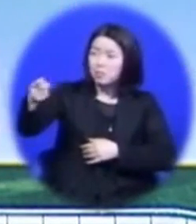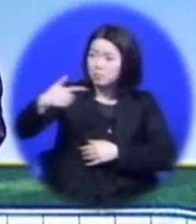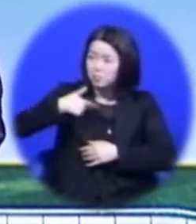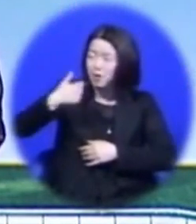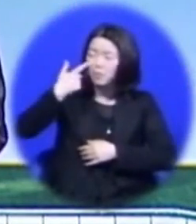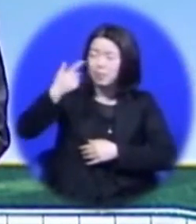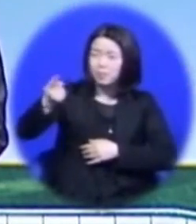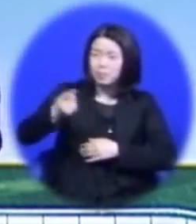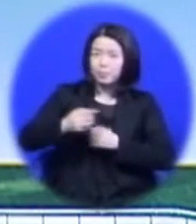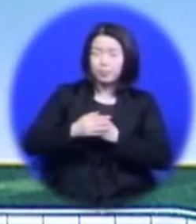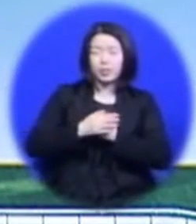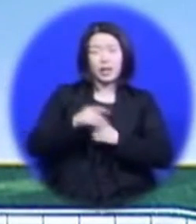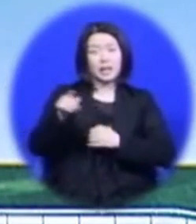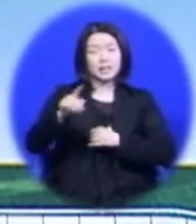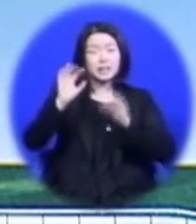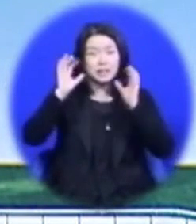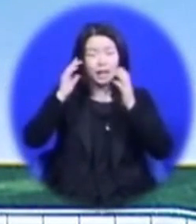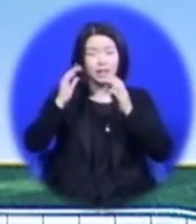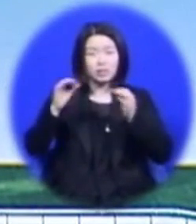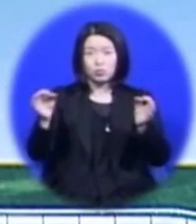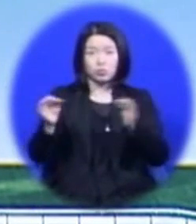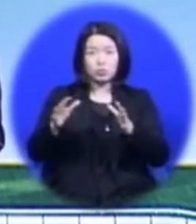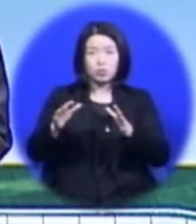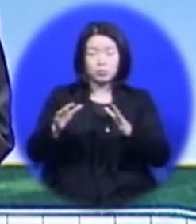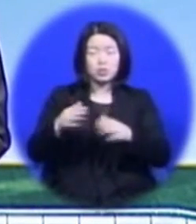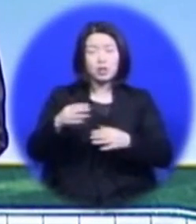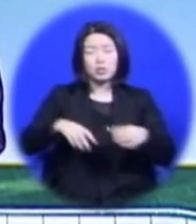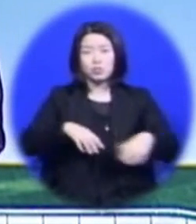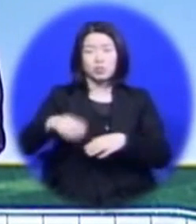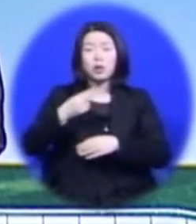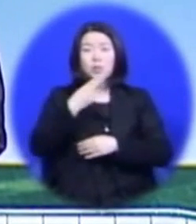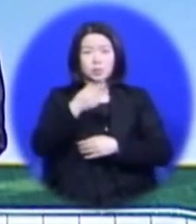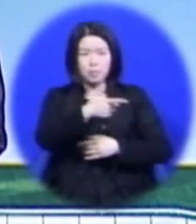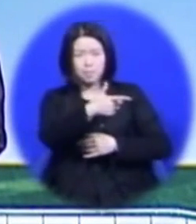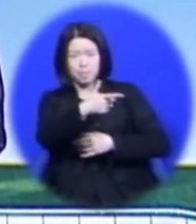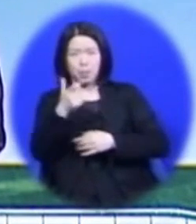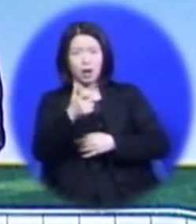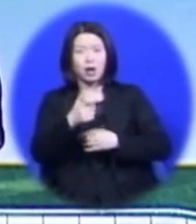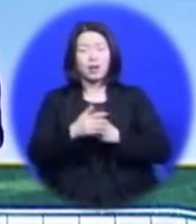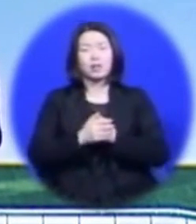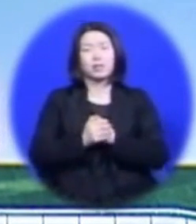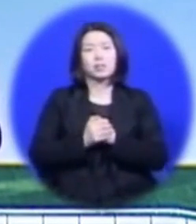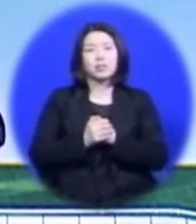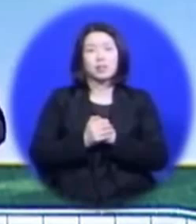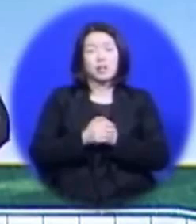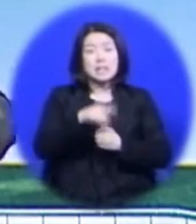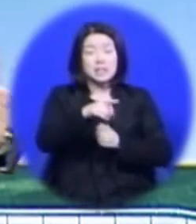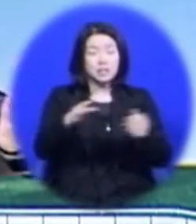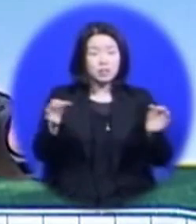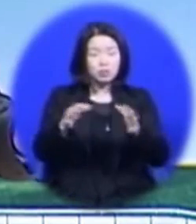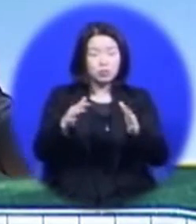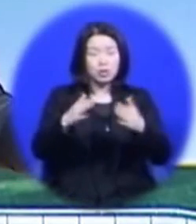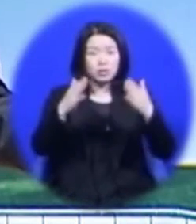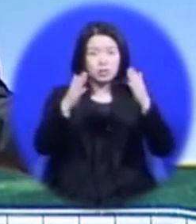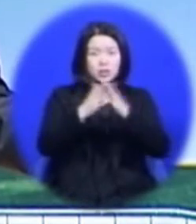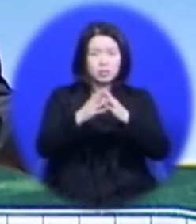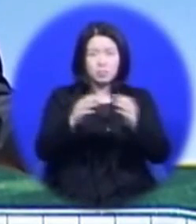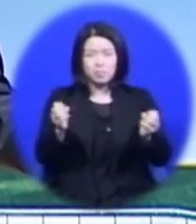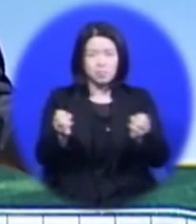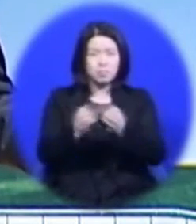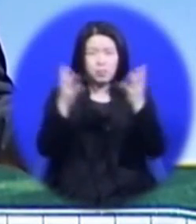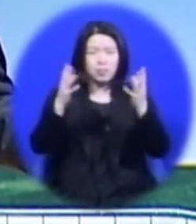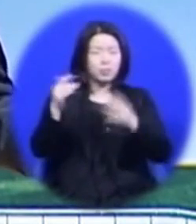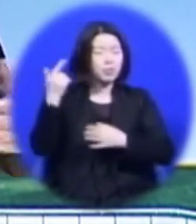했고 그 아이는 잠시의 주저함도 없이 방아쇠를 당겼습니다. 그 순간 집을 갈라놓을 듯한 총성이